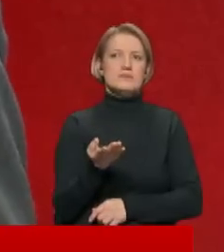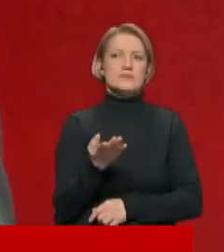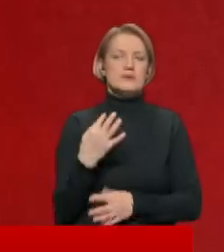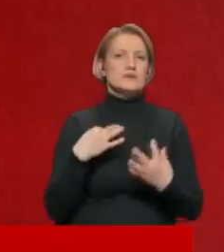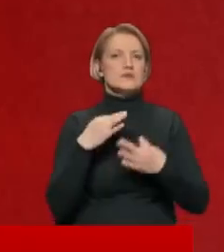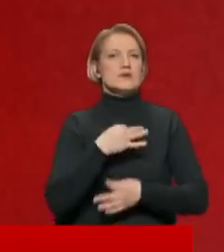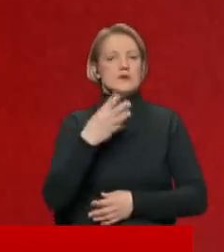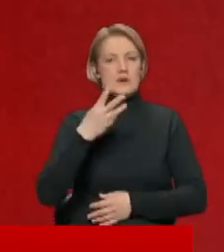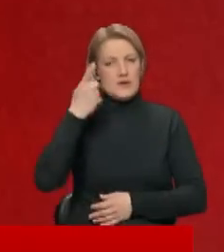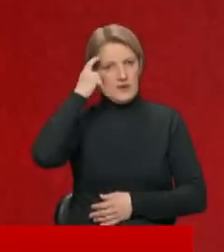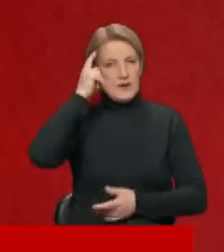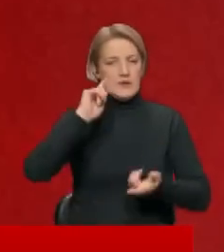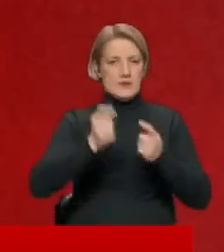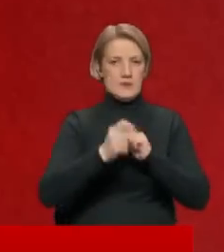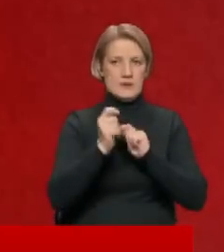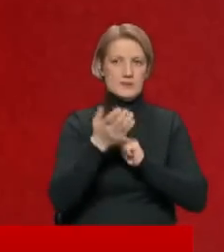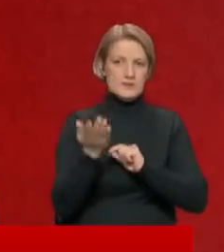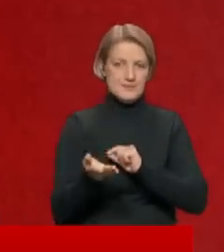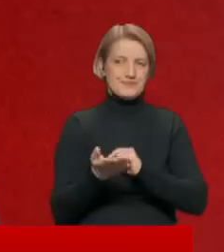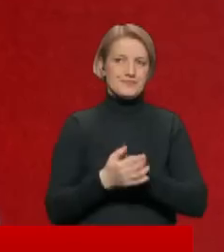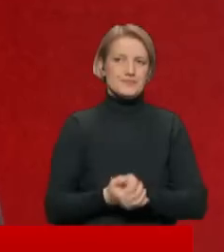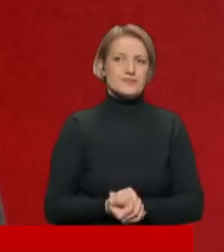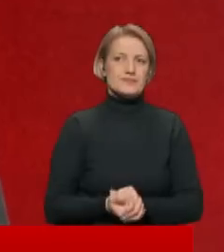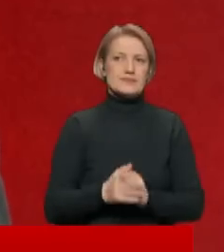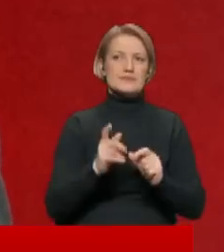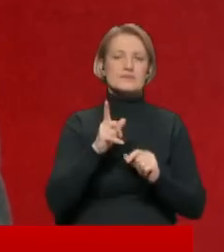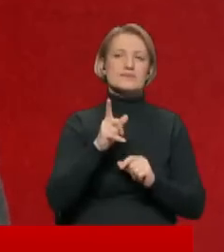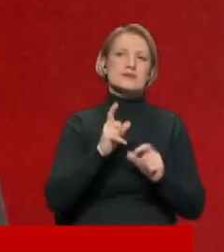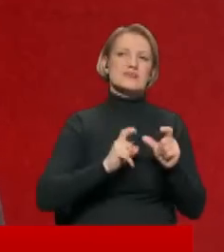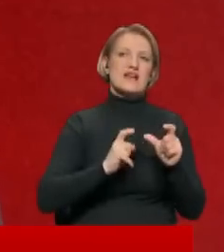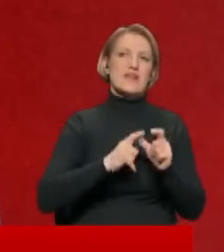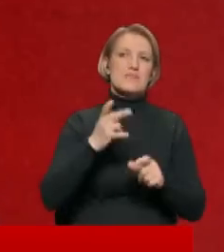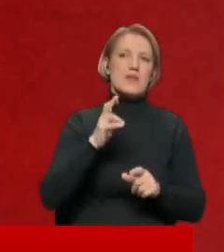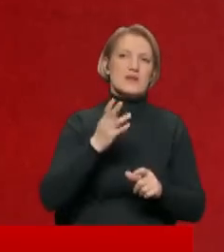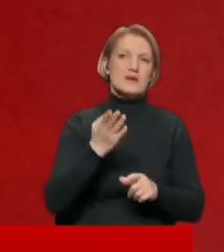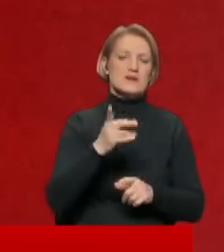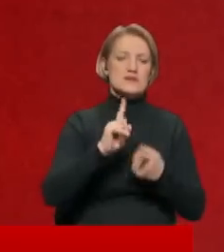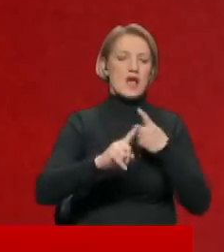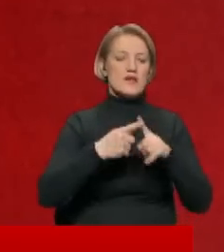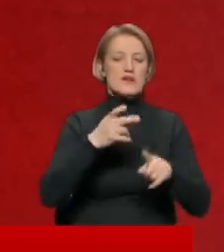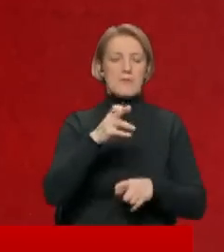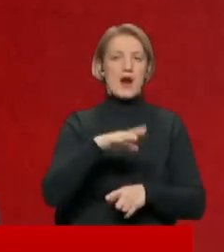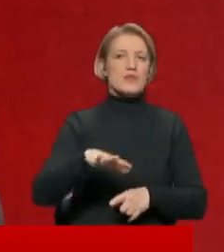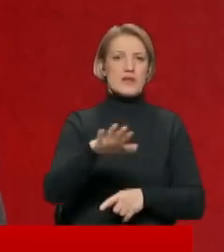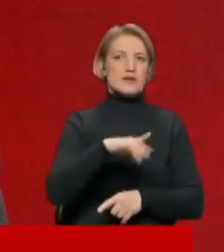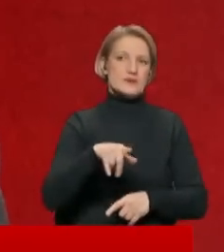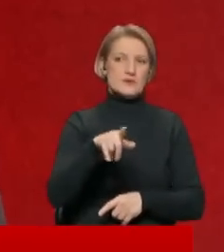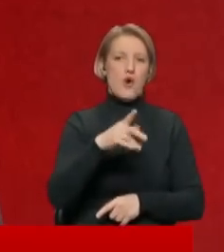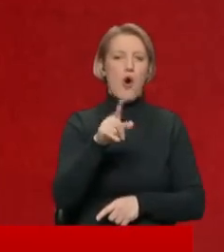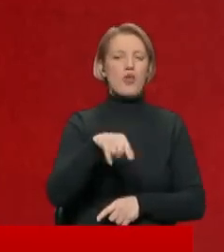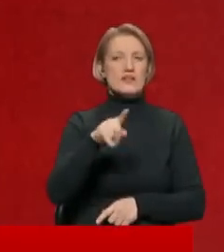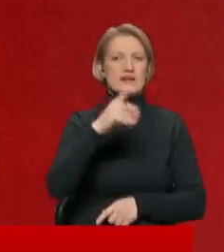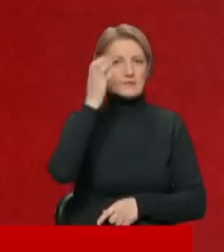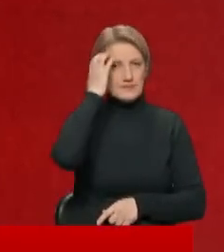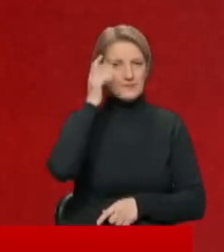sayın Erdoğan'ın Fikri değişebilir mi masada Elbette siyasi partilerin onları